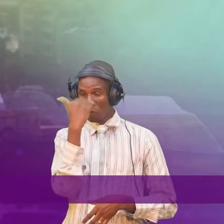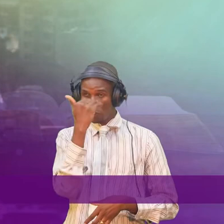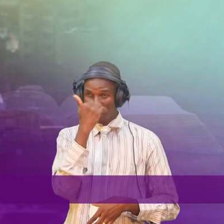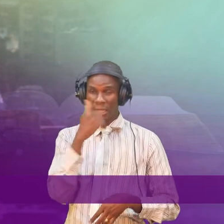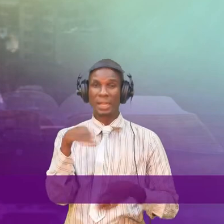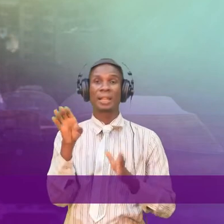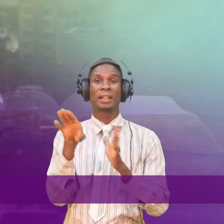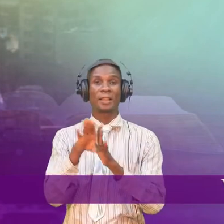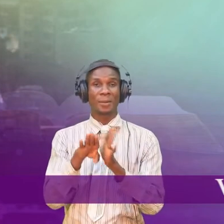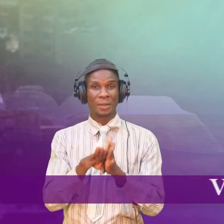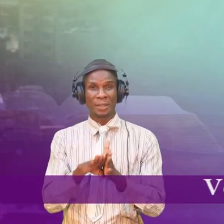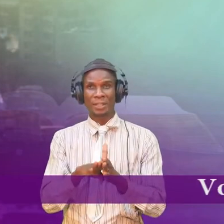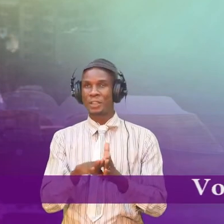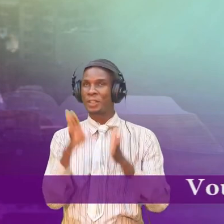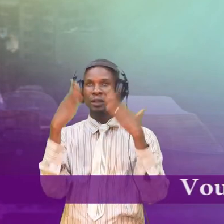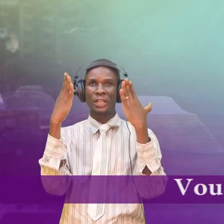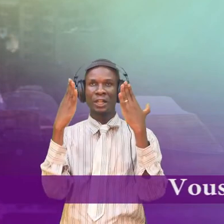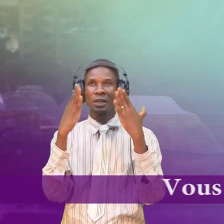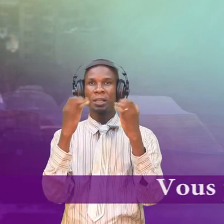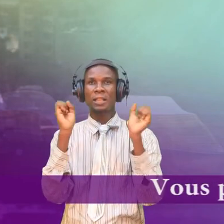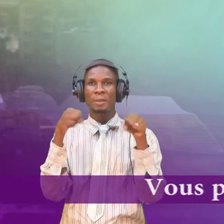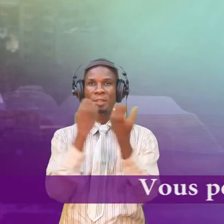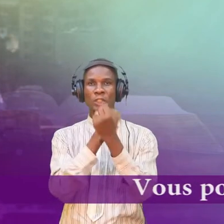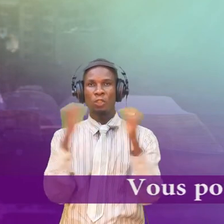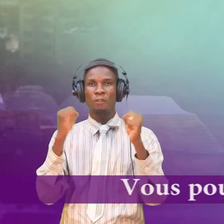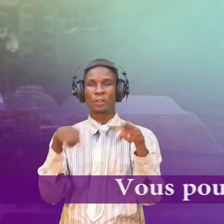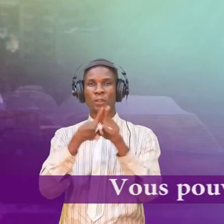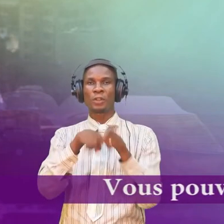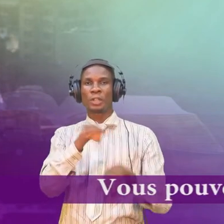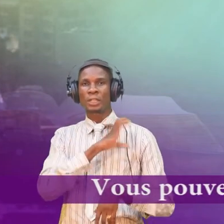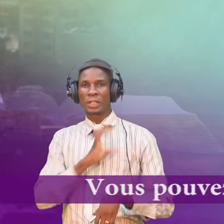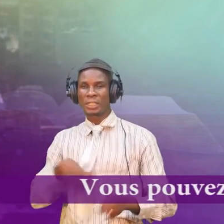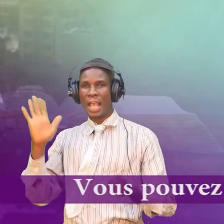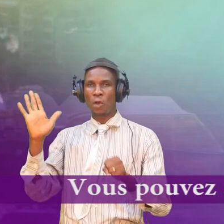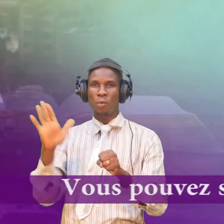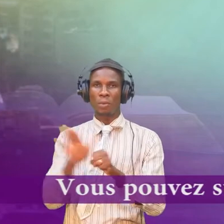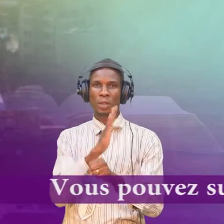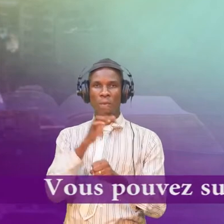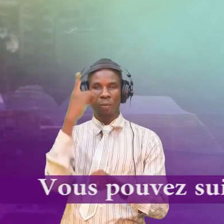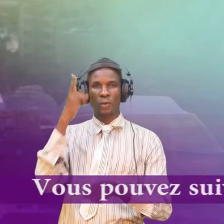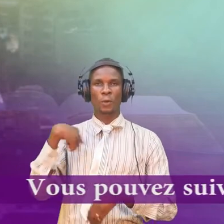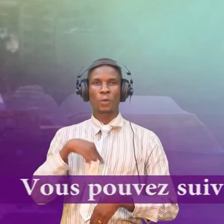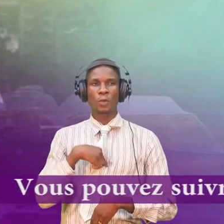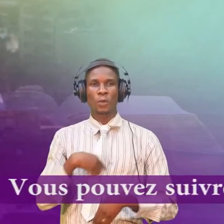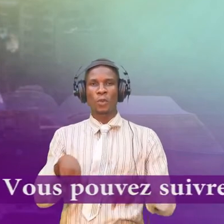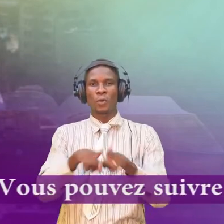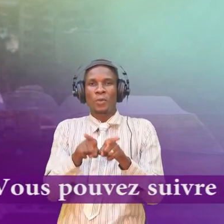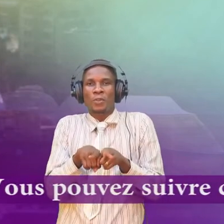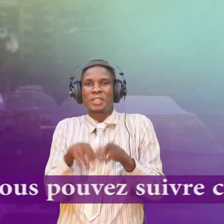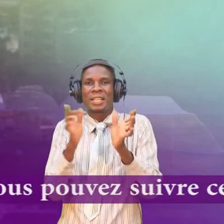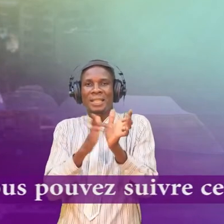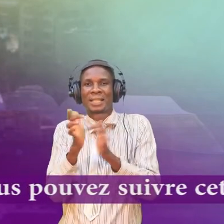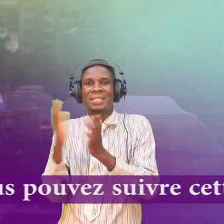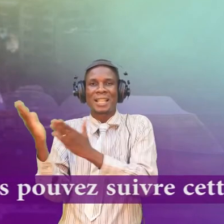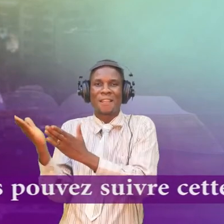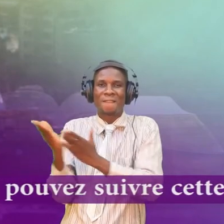Bible, Dieu seul. Biblia inatuambia kwamba Mungu peke yake anaweza kuokoa watu kupitia